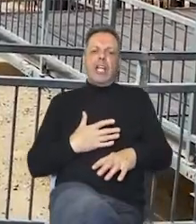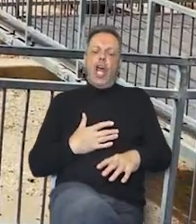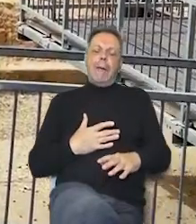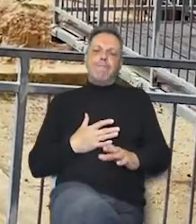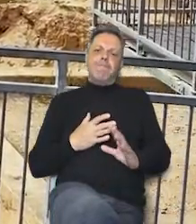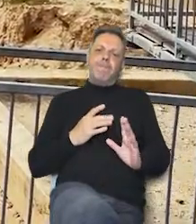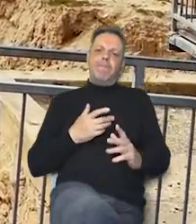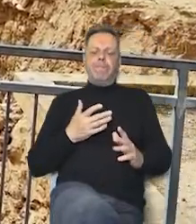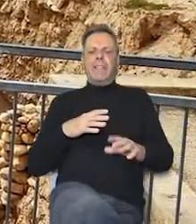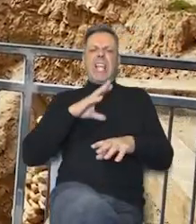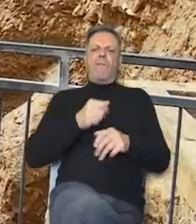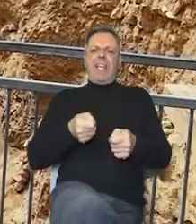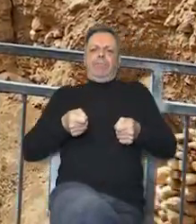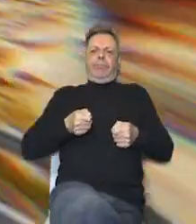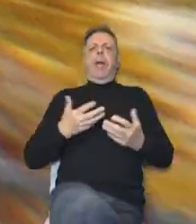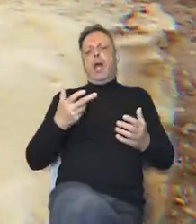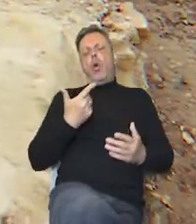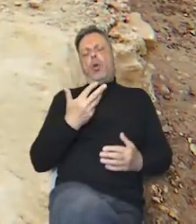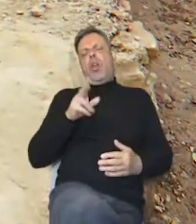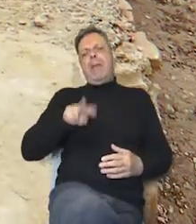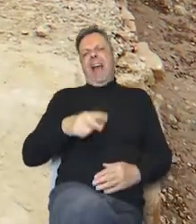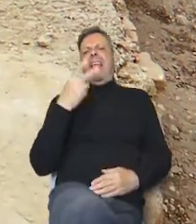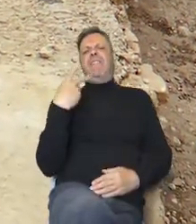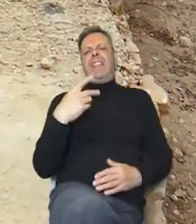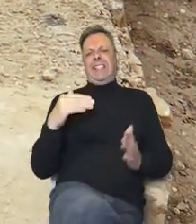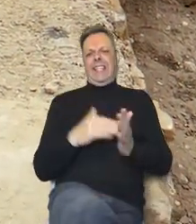podozrivost stanovnika kojih je 20 tisuća.